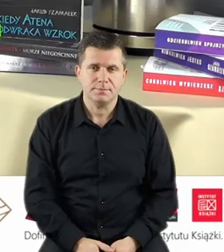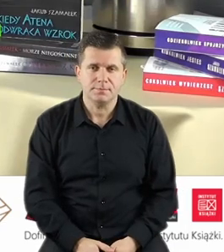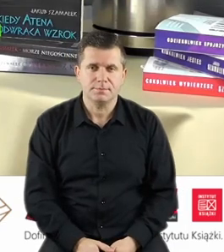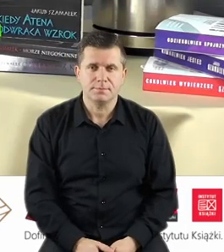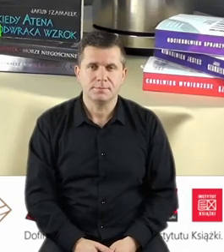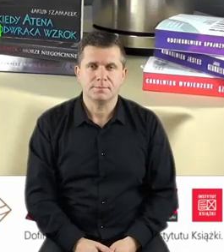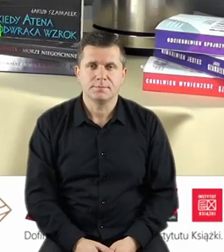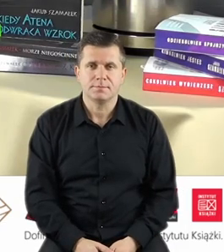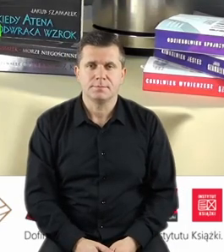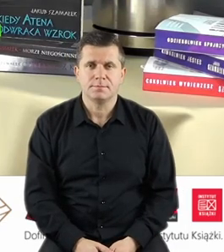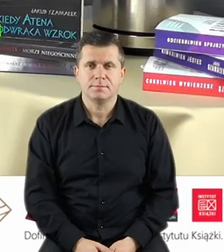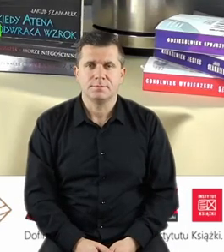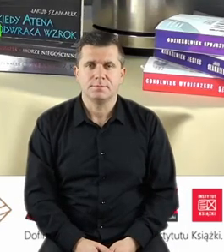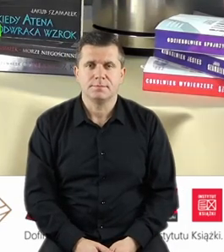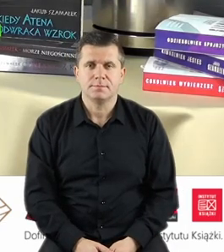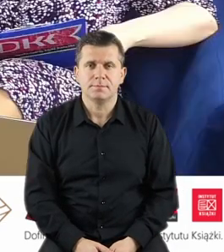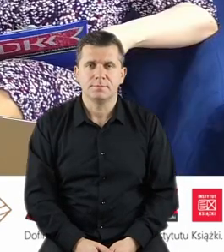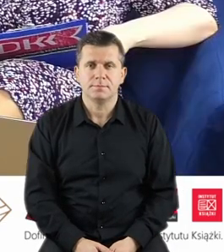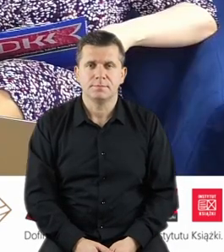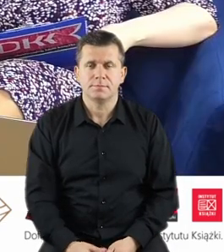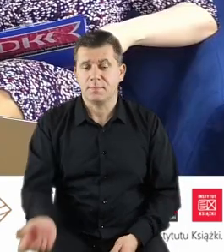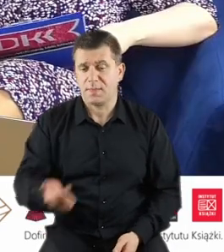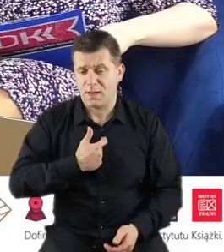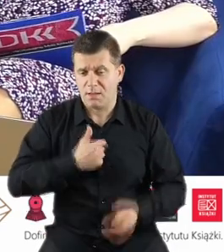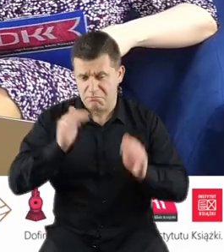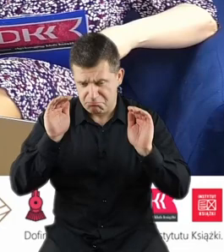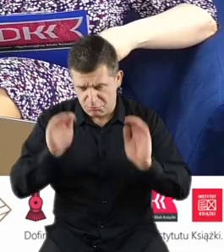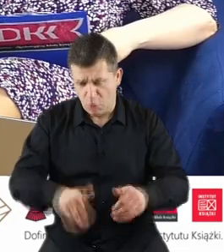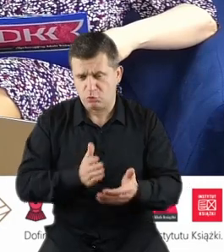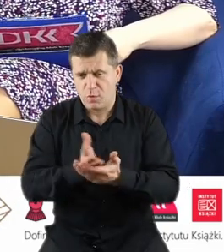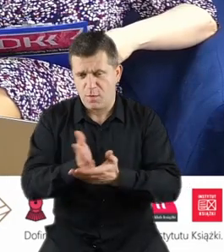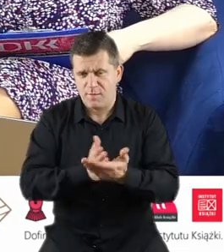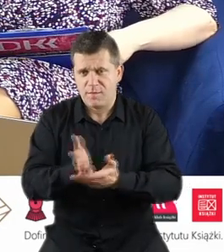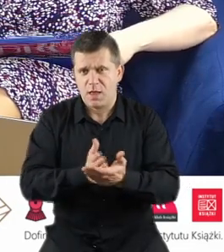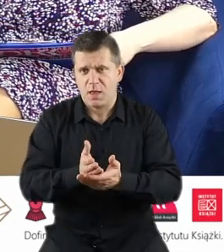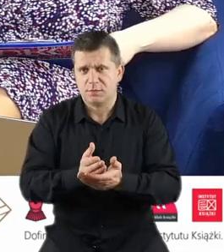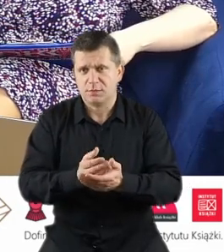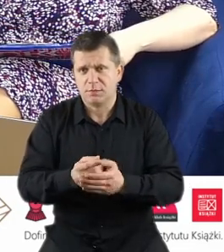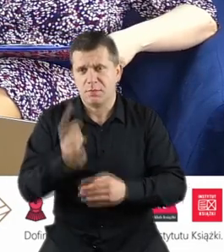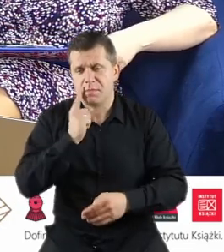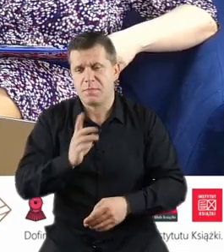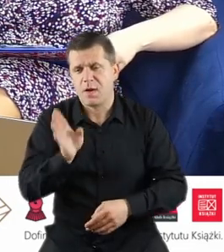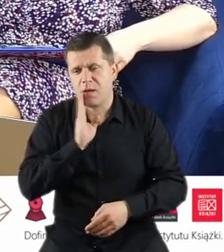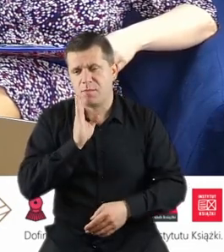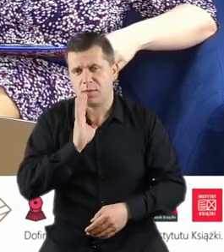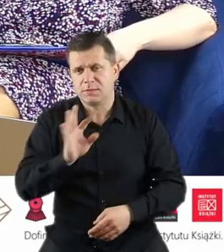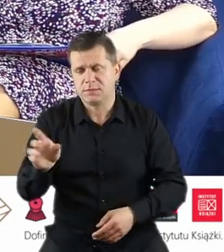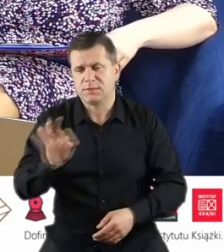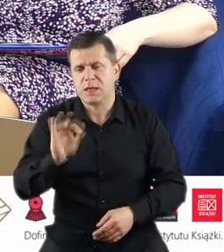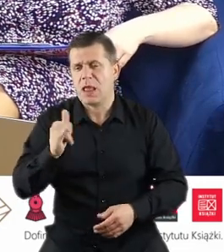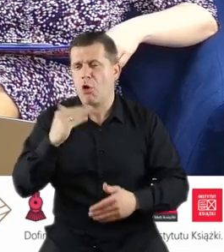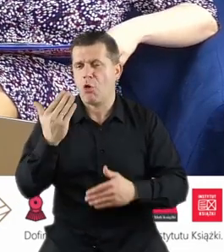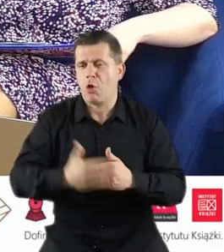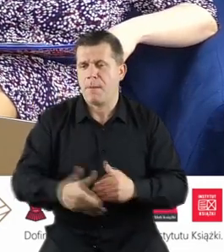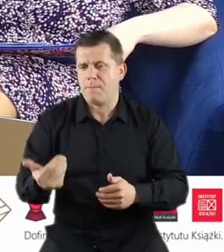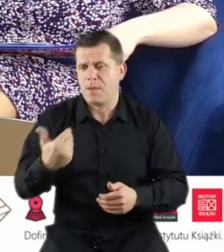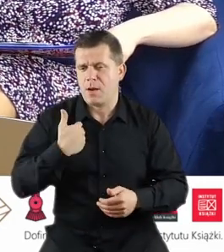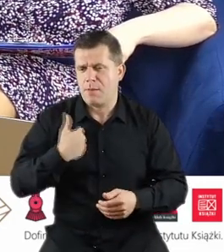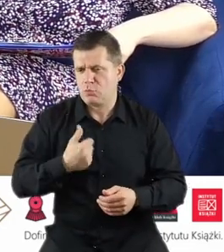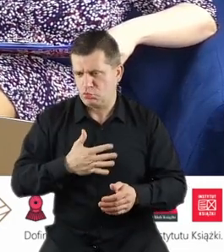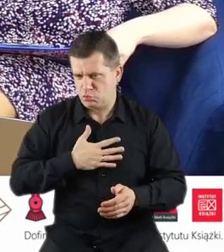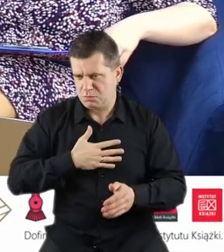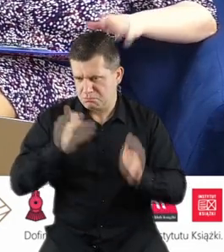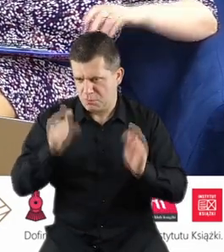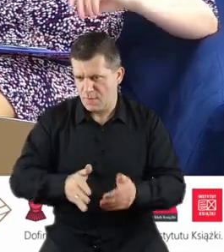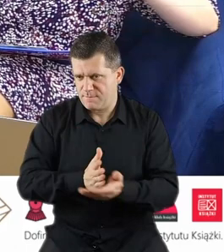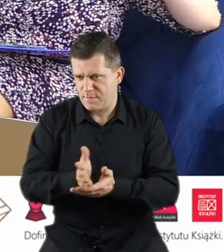ogóle, no, Ale ja bym uwierzyła, tak, przy przypuszczania Semenowa, jak to się skończy, były tak. dla mnie bardzo wiarygodne No i sobie właśnie,